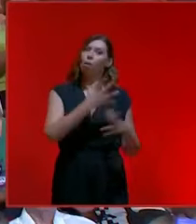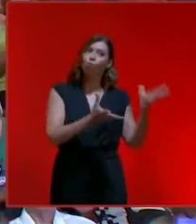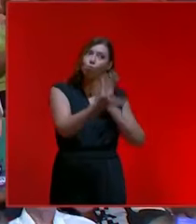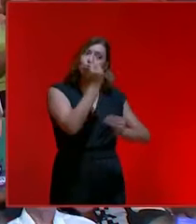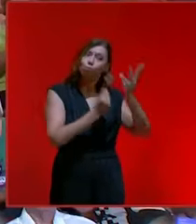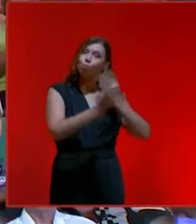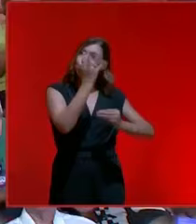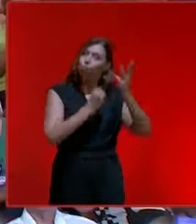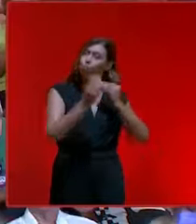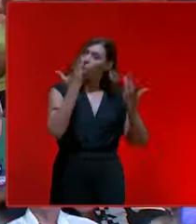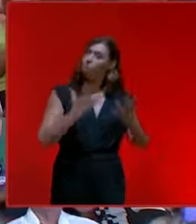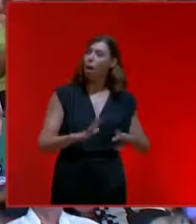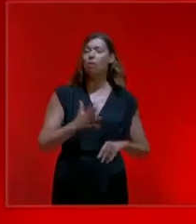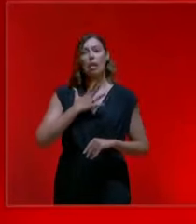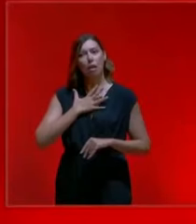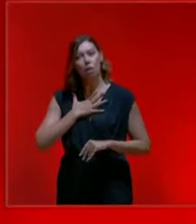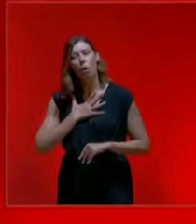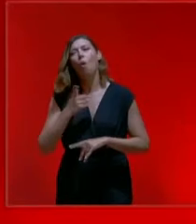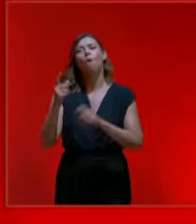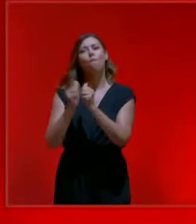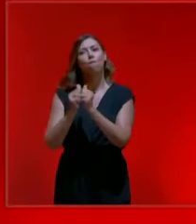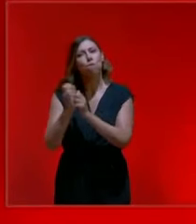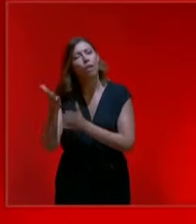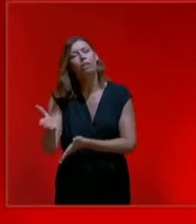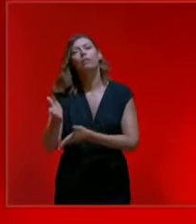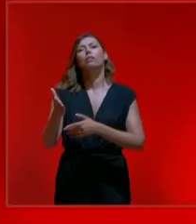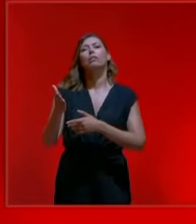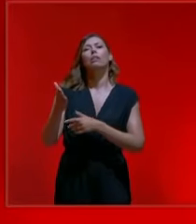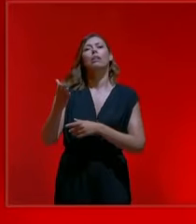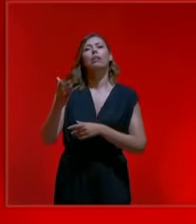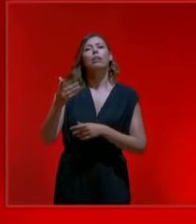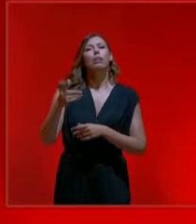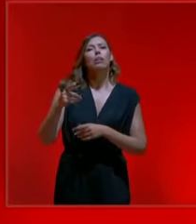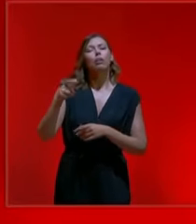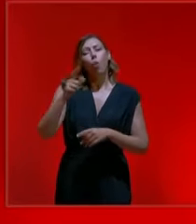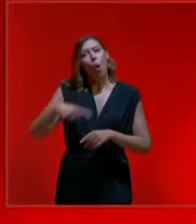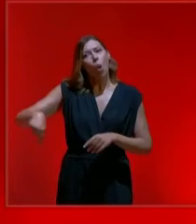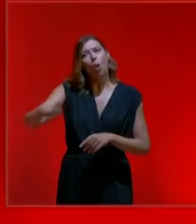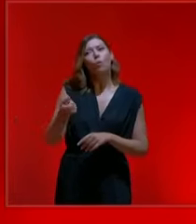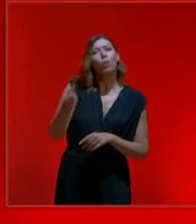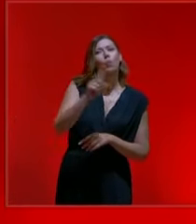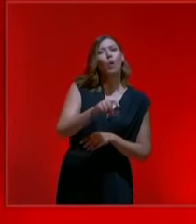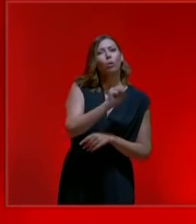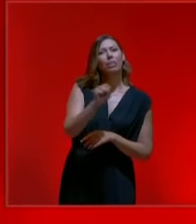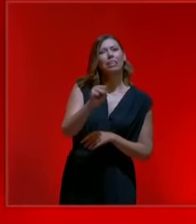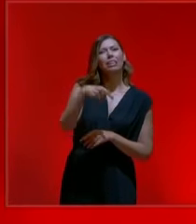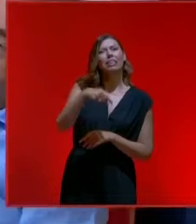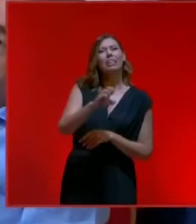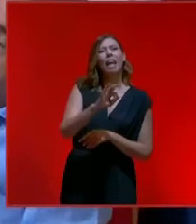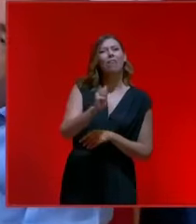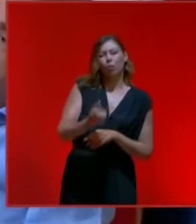Και εγώ και η Εύη και ο Ευκλήδης, λιγότερο ο Στέφανος, ο άλλος Στέφανος καθόλου. Αλλά τι σημαίνει